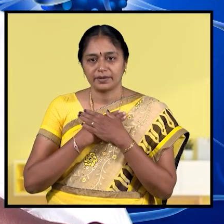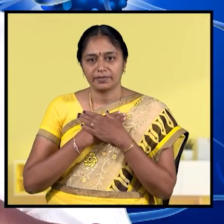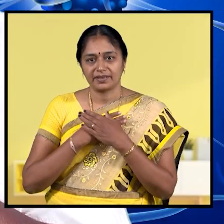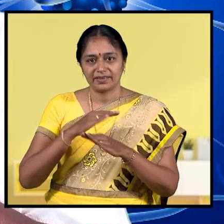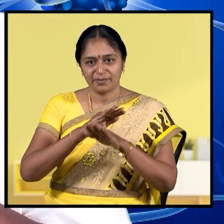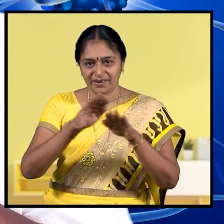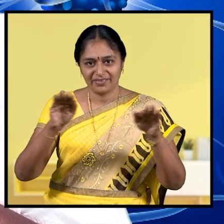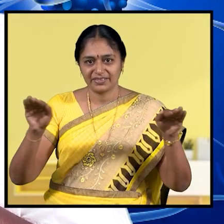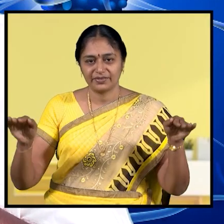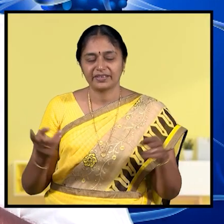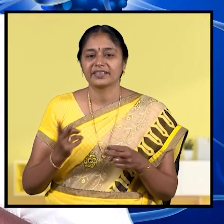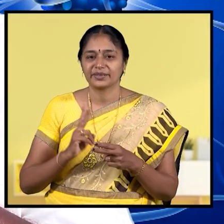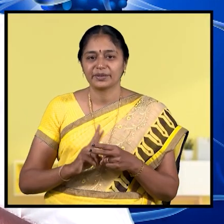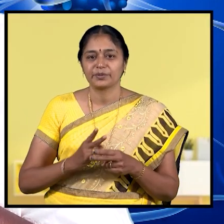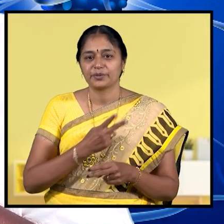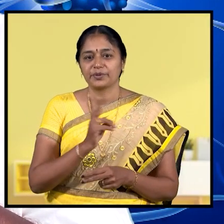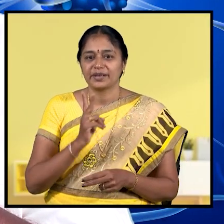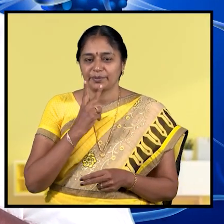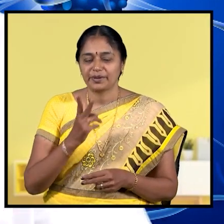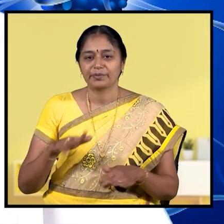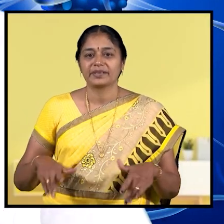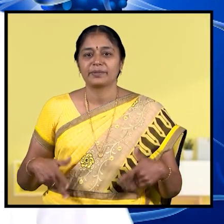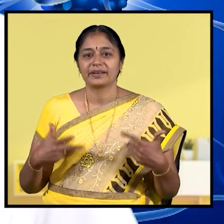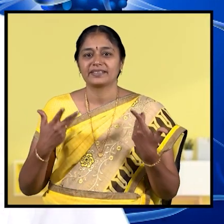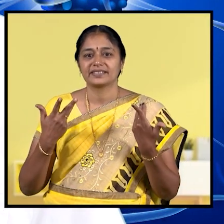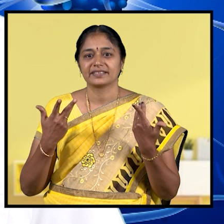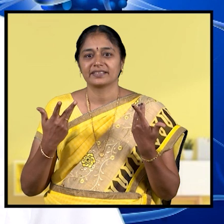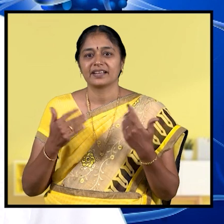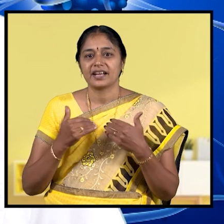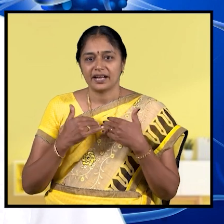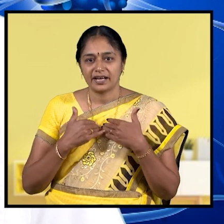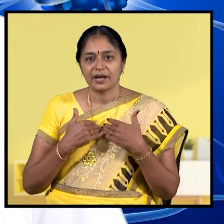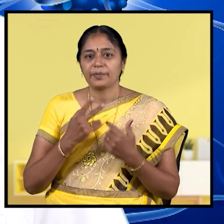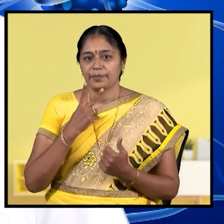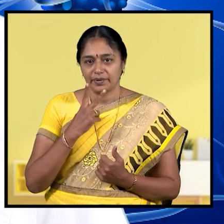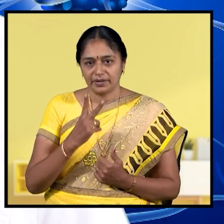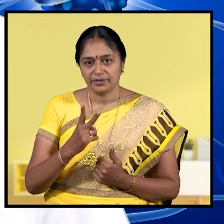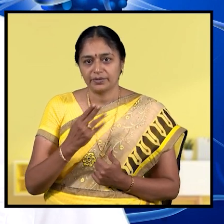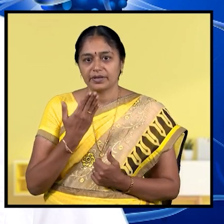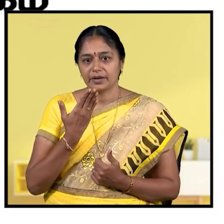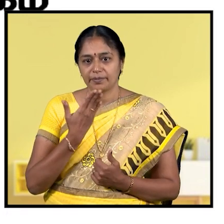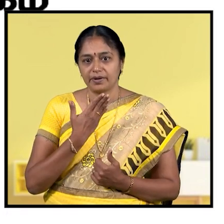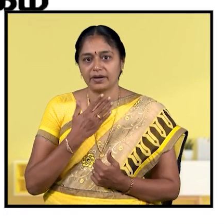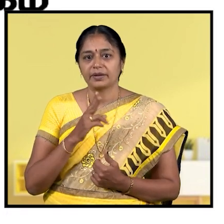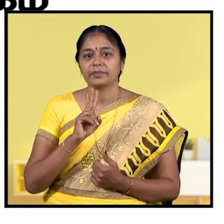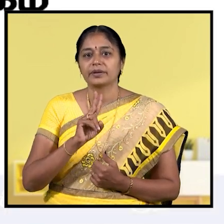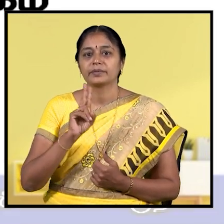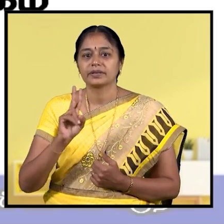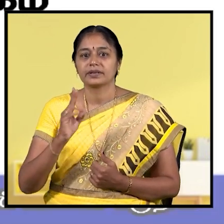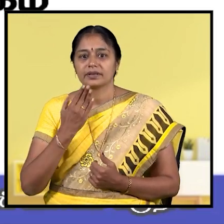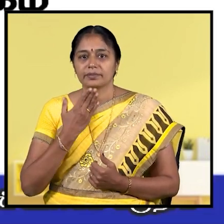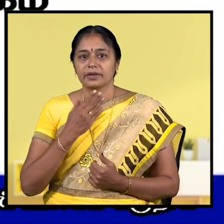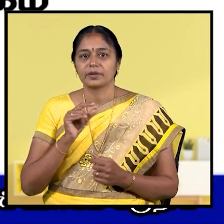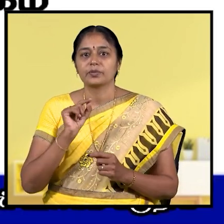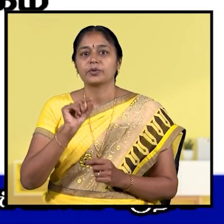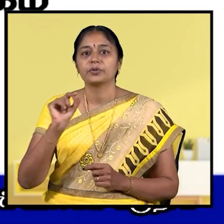அன்பார்ந்த மாணவ செல்வங்களே, மீண்டும் ஒரு முறை உங்களை சந்திப்பதில் பெருமகிழ்ச்சி அடைகிறேன். நாம் தற்போது பார்க்கக்கூடிய பாடத்தலைப்பு அழகு 22 நுண்ணுயிர்களின்